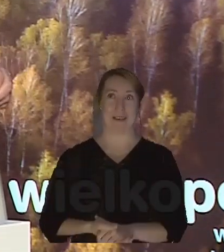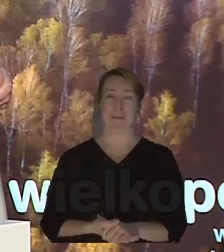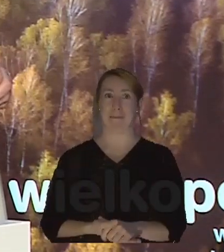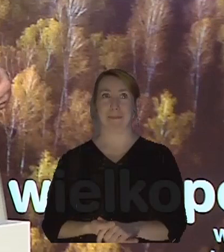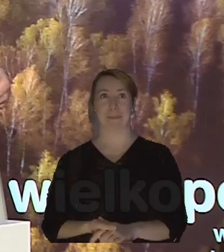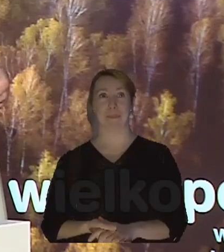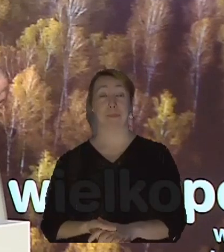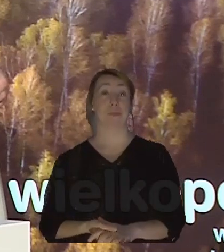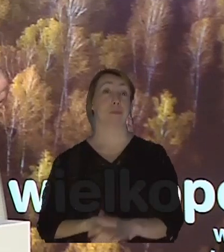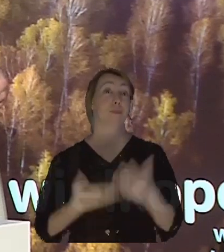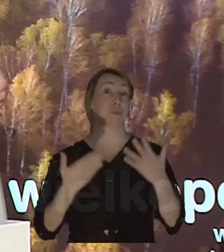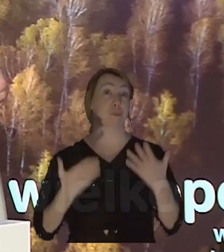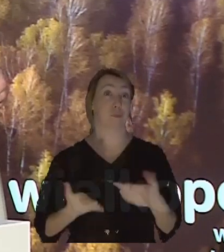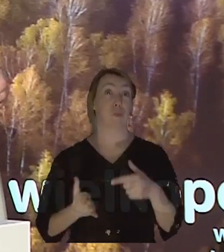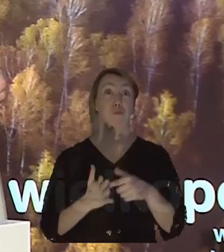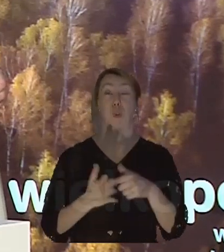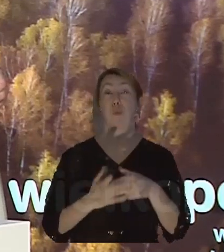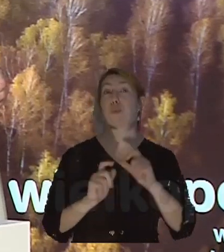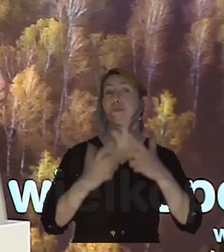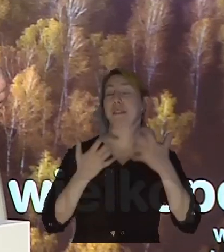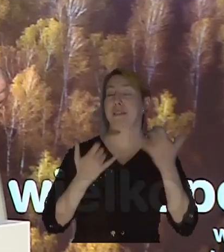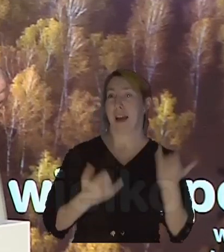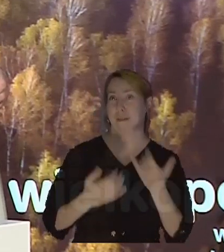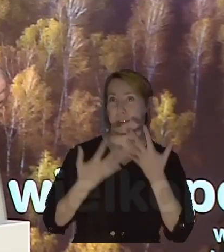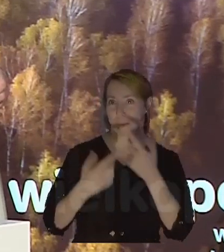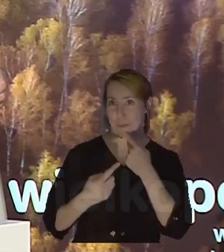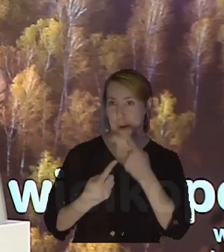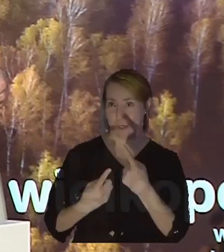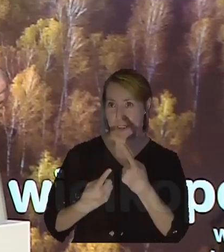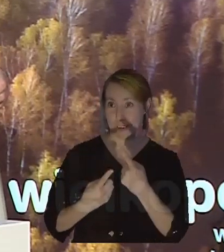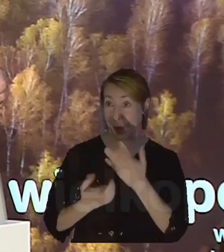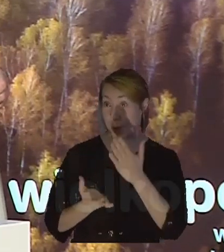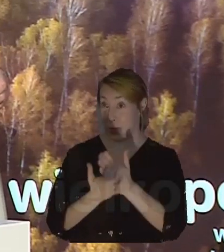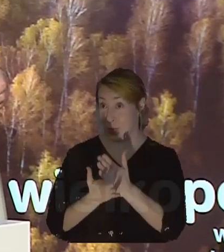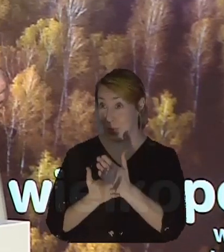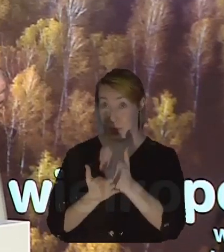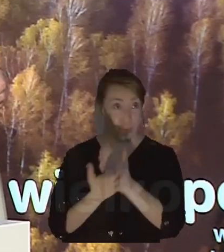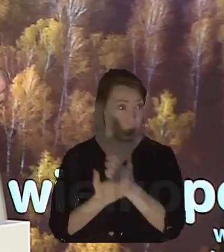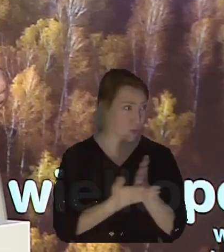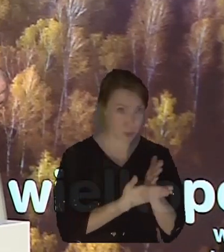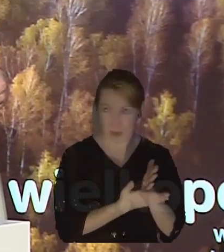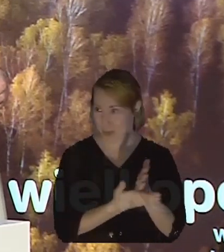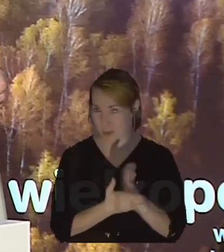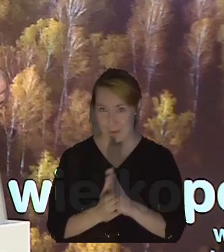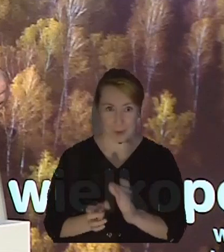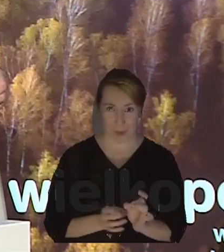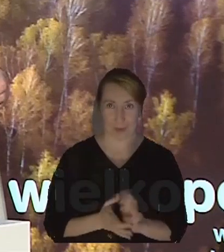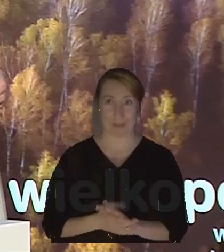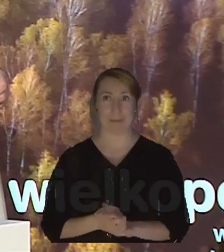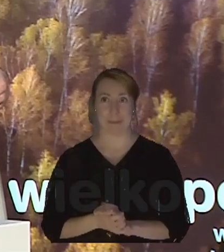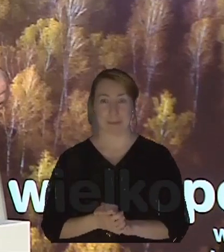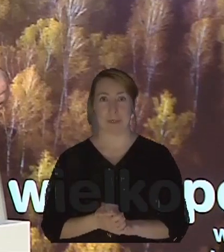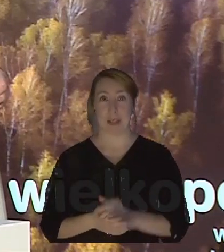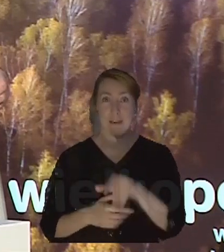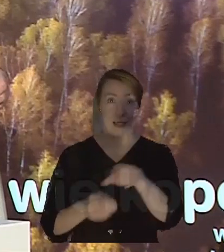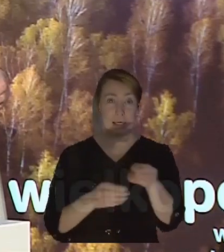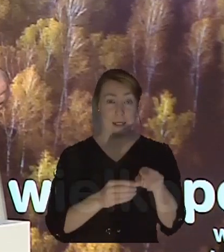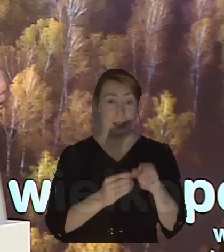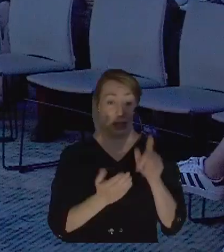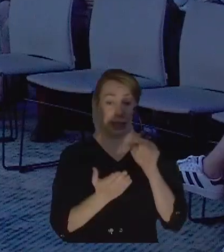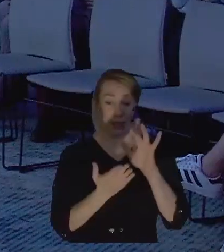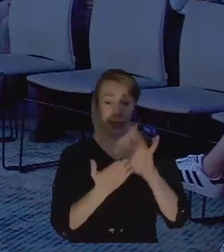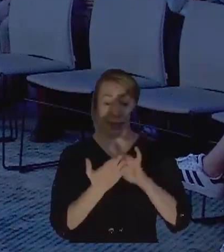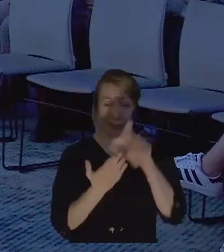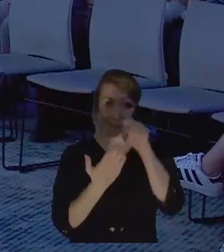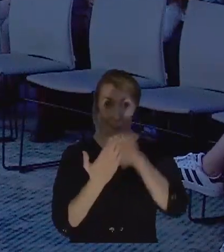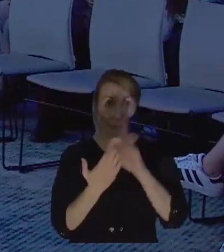I to jest to, co zawsze chciałem powiedzieć. Już jesteśmy? Już państwo widzą, poruszenie jest